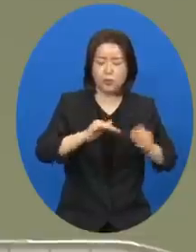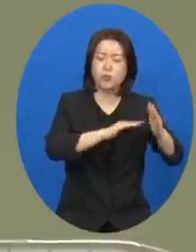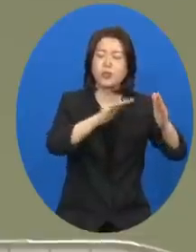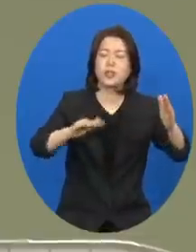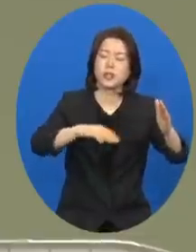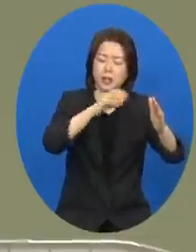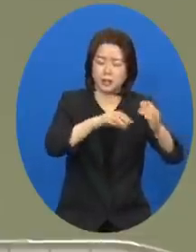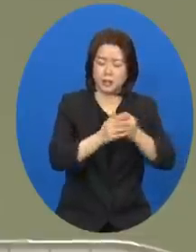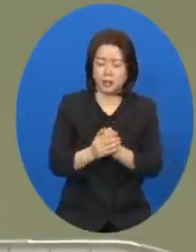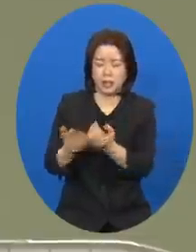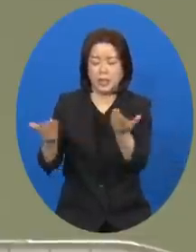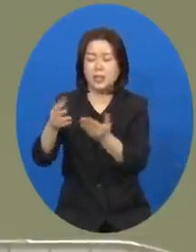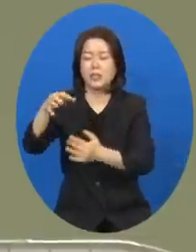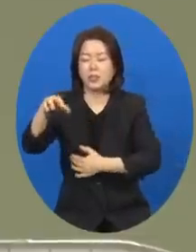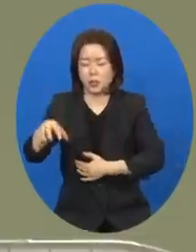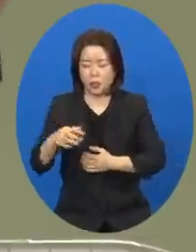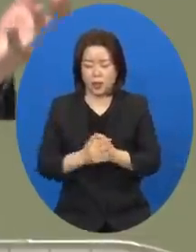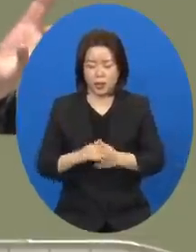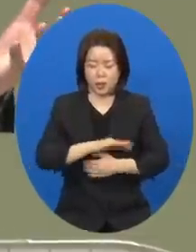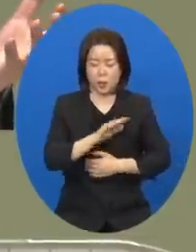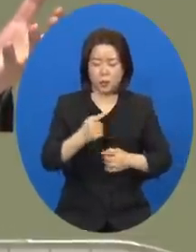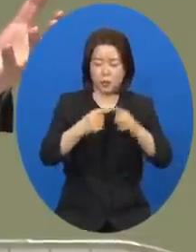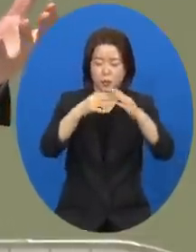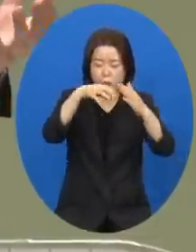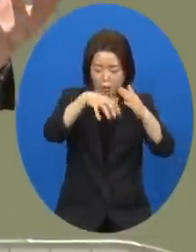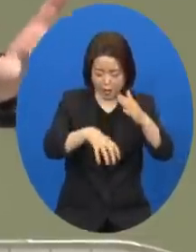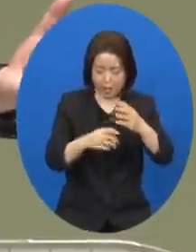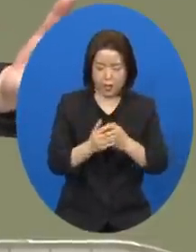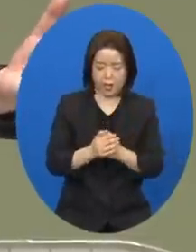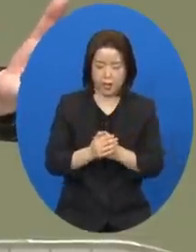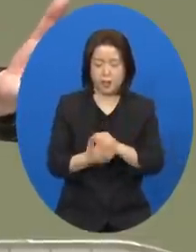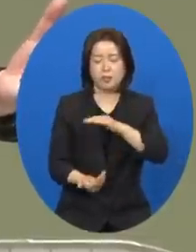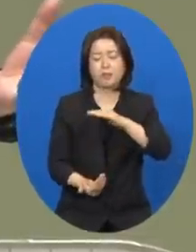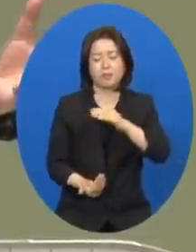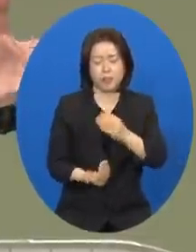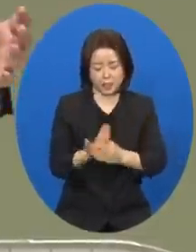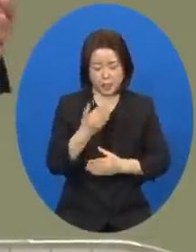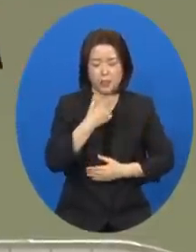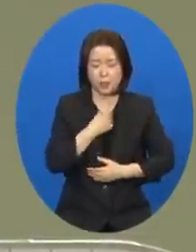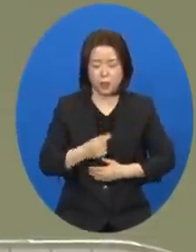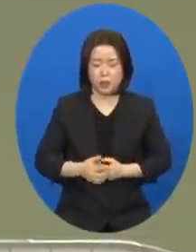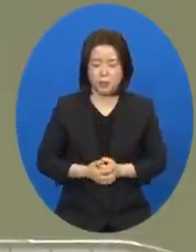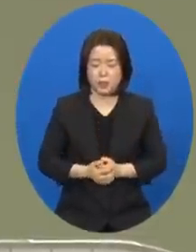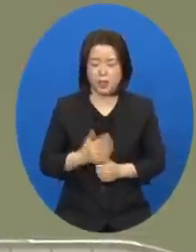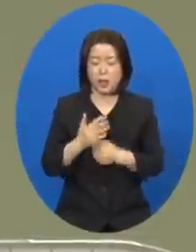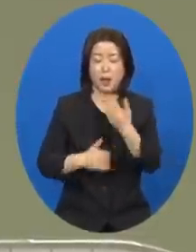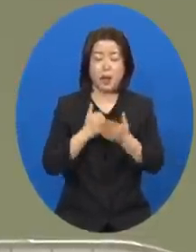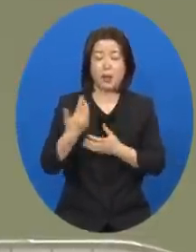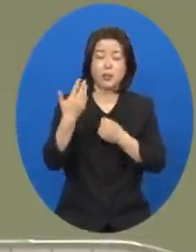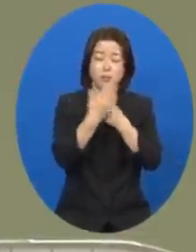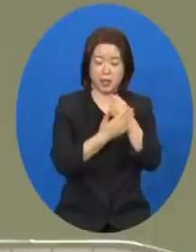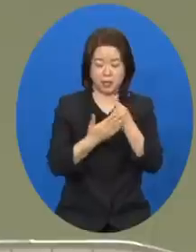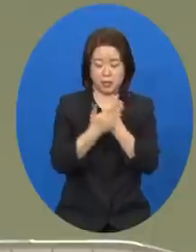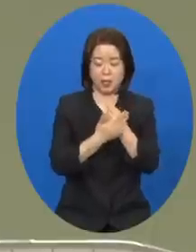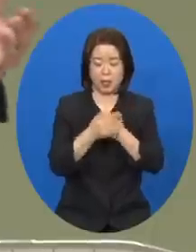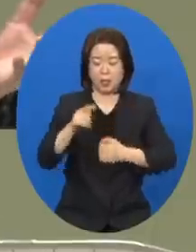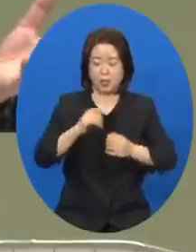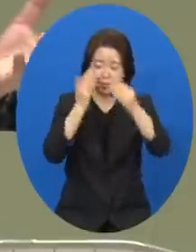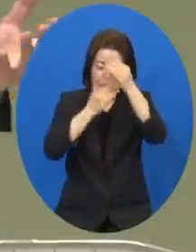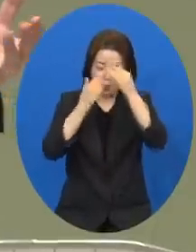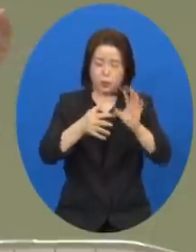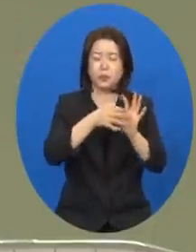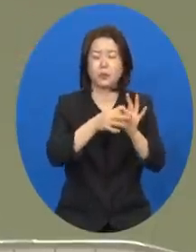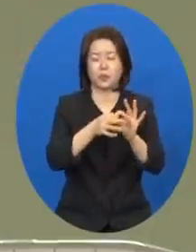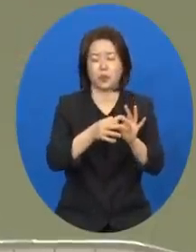우리가 일하는 일터에, 우리 교회 안에 일어나기 원합니다. 하나님의 은혜가 이 성도들을